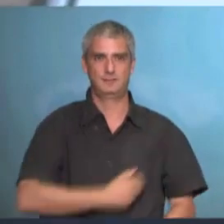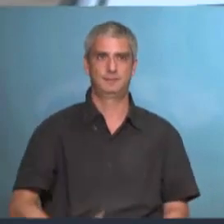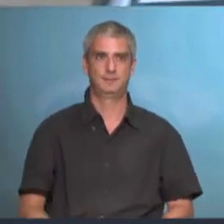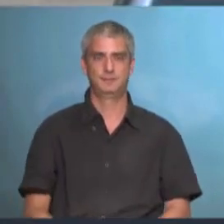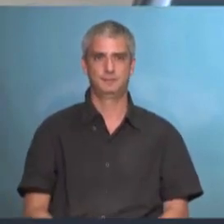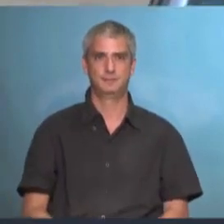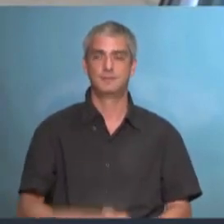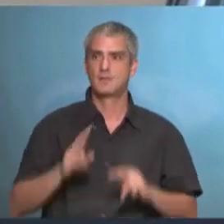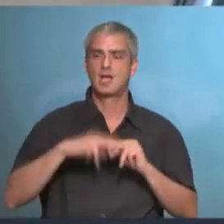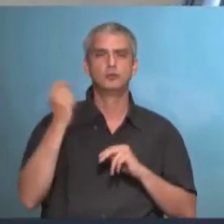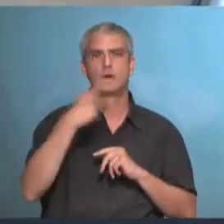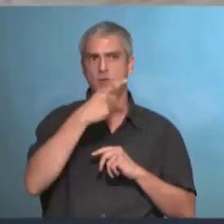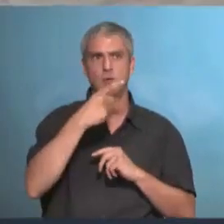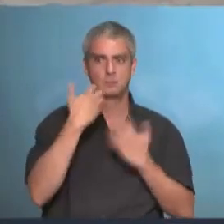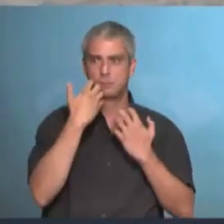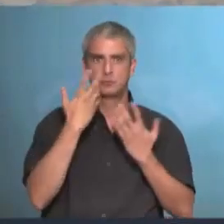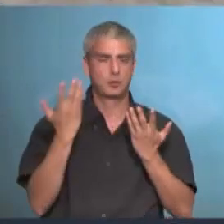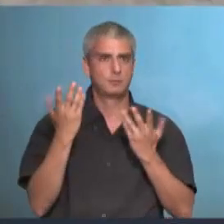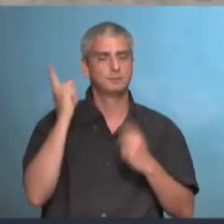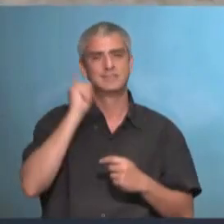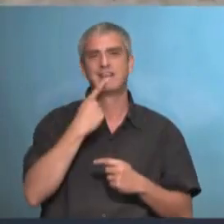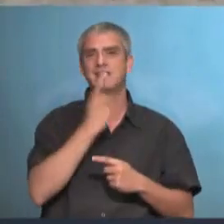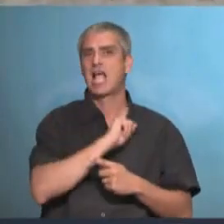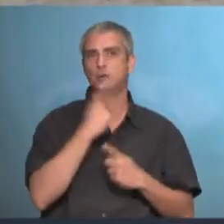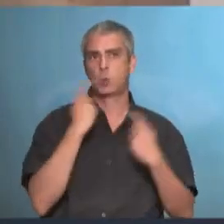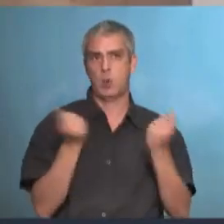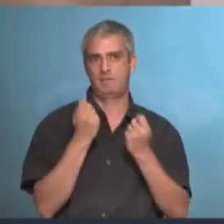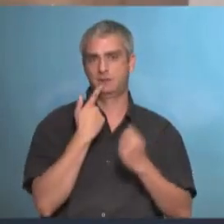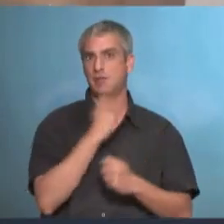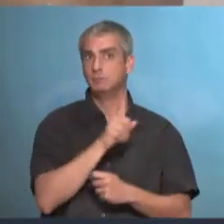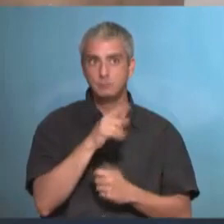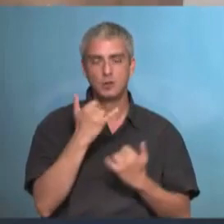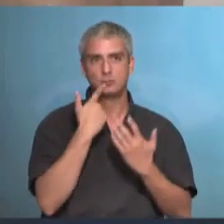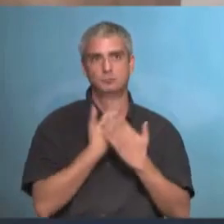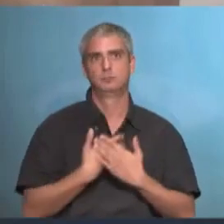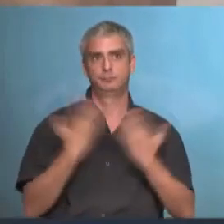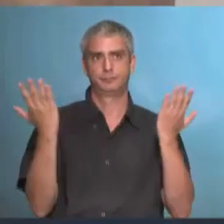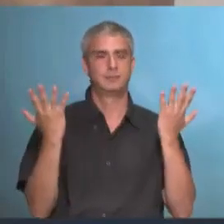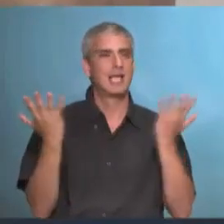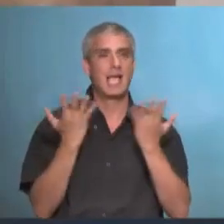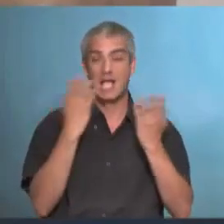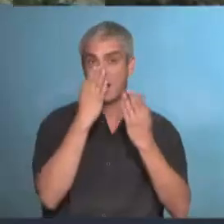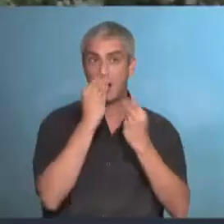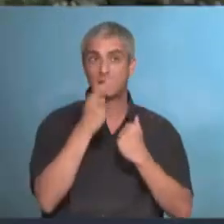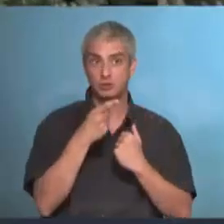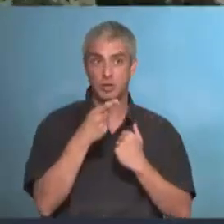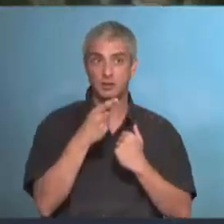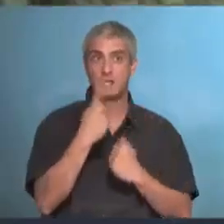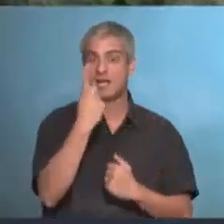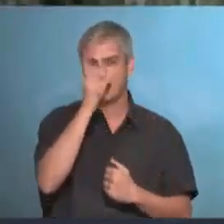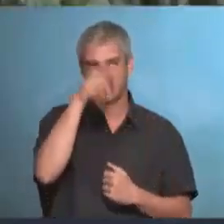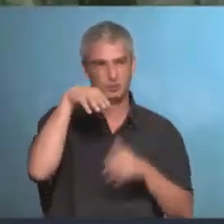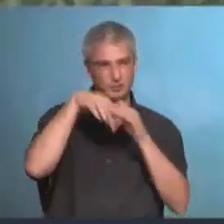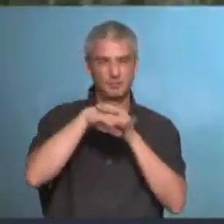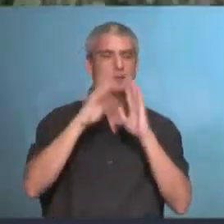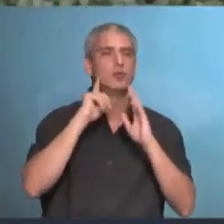אחרי שבועות שבהם הפרשה הייתה תחת צו איסור פרסום, היום נחשף לראשונה איך על פי החשד, אחד החוסים בבית